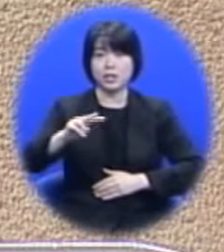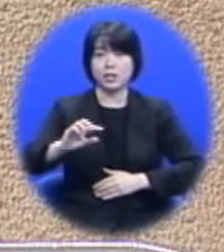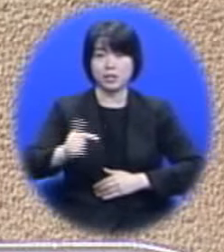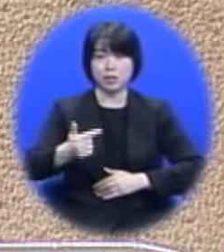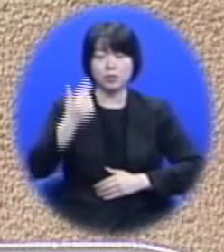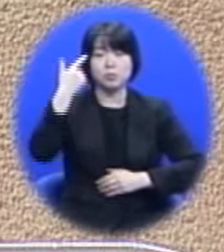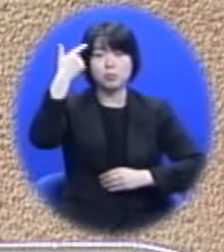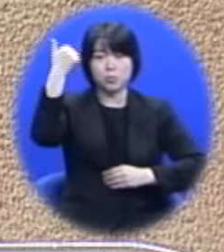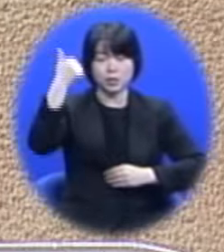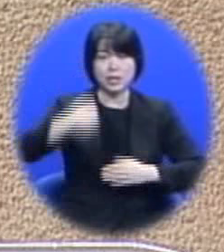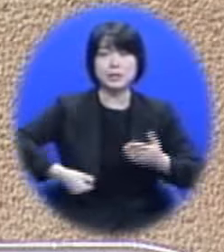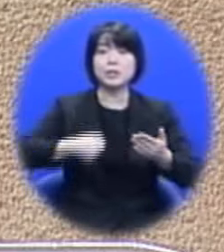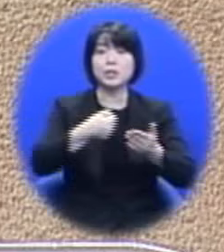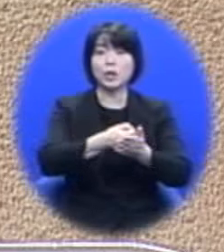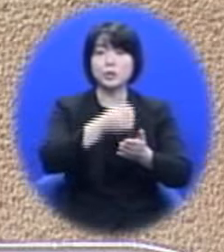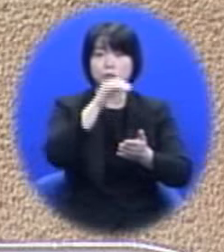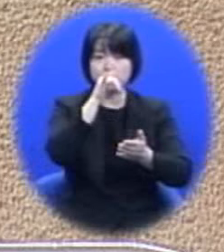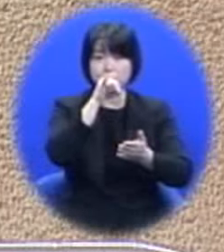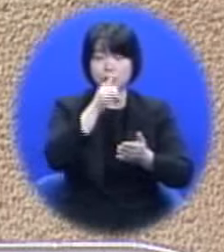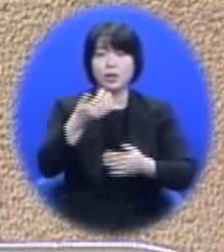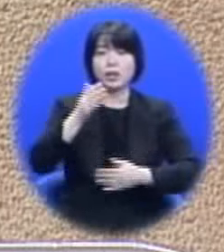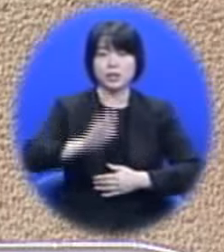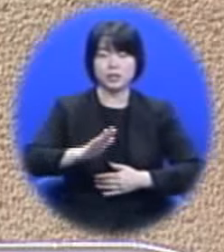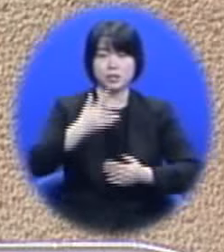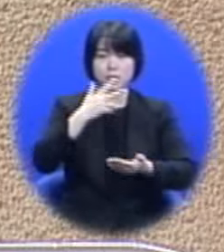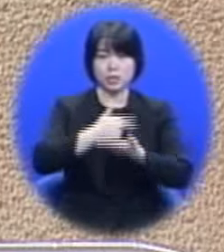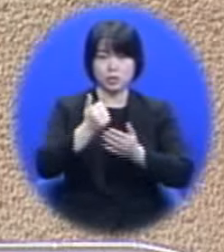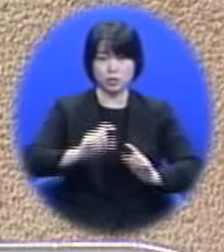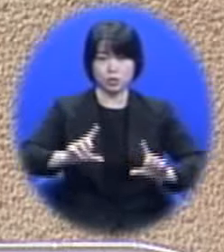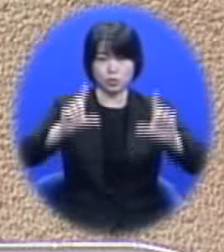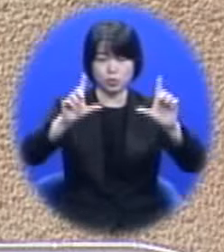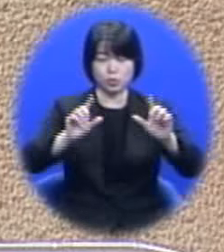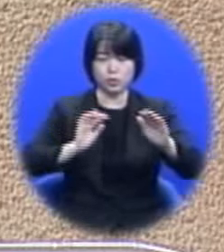정해졌었기 때문이죠. 그런데 주일을 전후해서